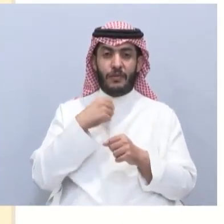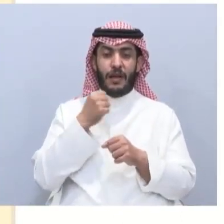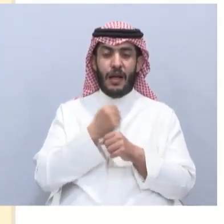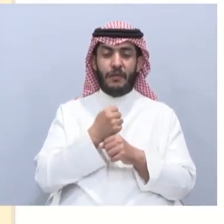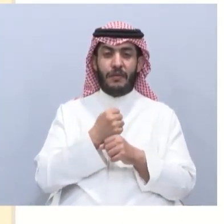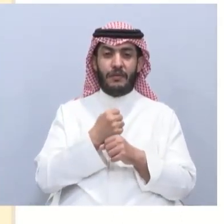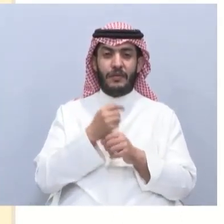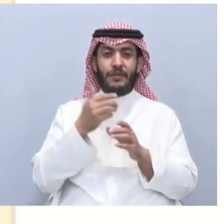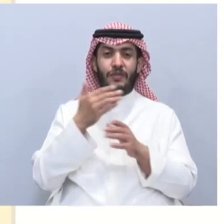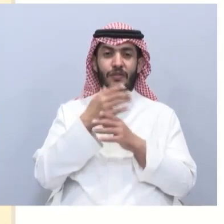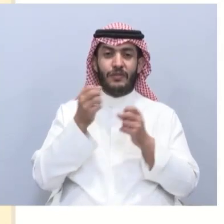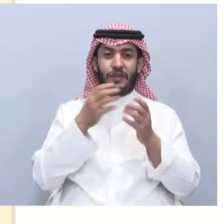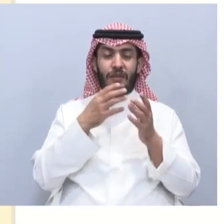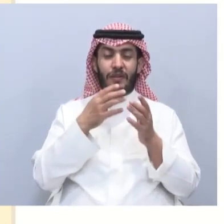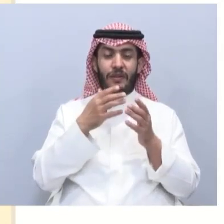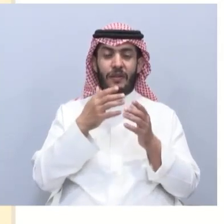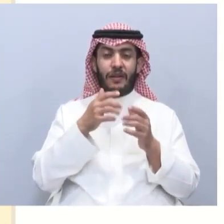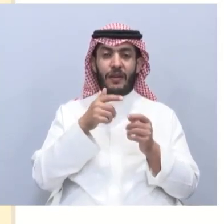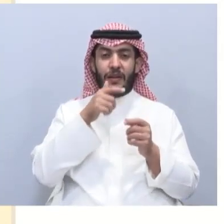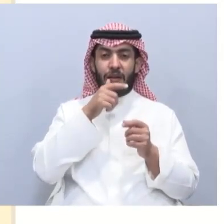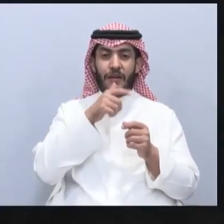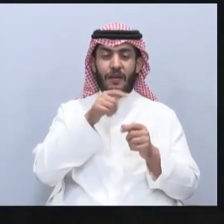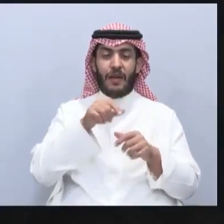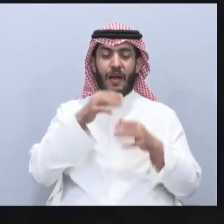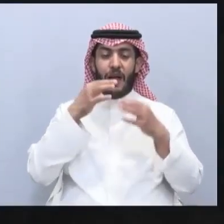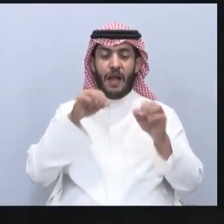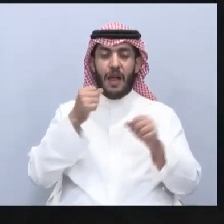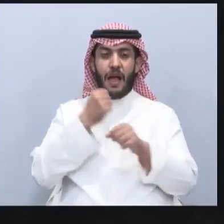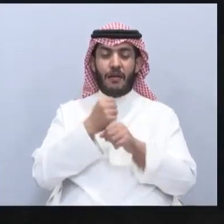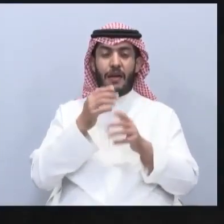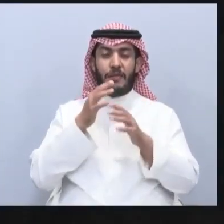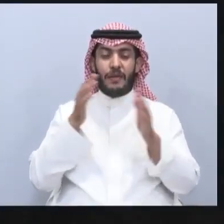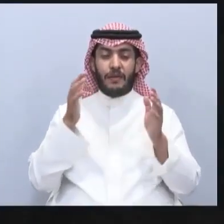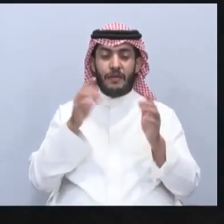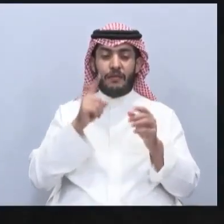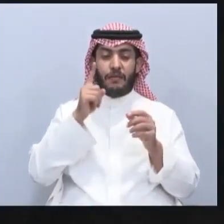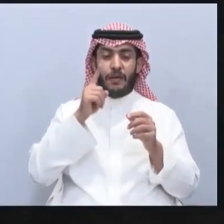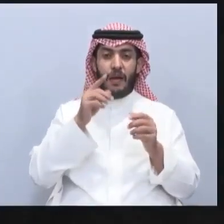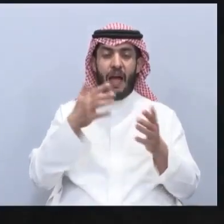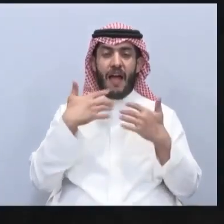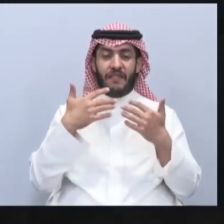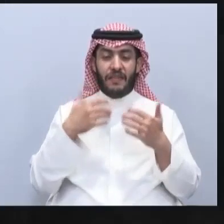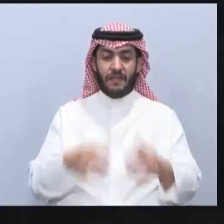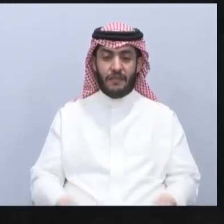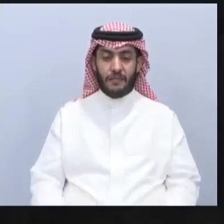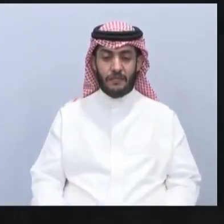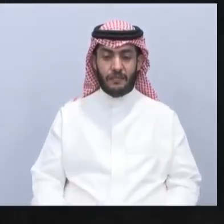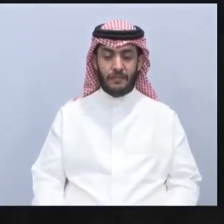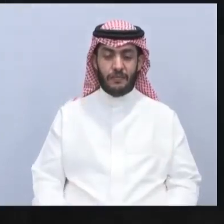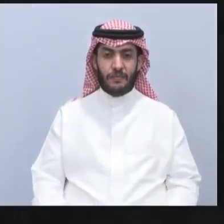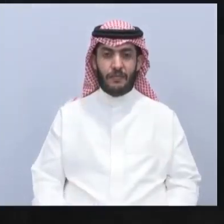عمل يدخل الجنه واعطاه النبي صلى الله عليه وسلم هذه الاعمال العظيمه لكنها ميسوره سهله